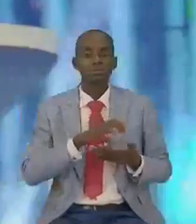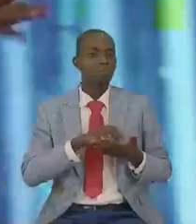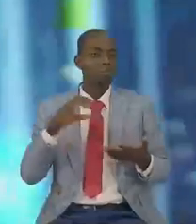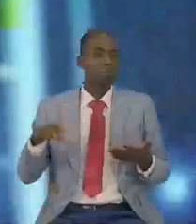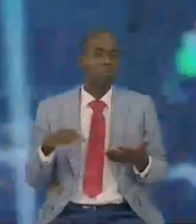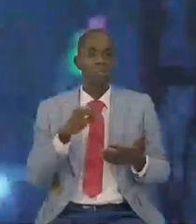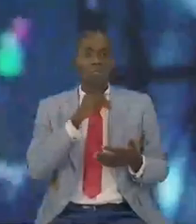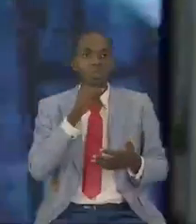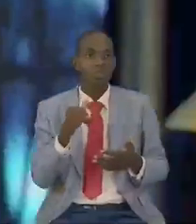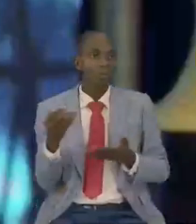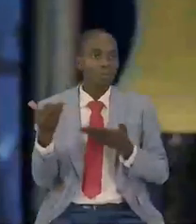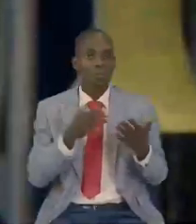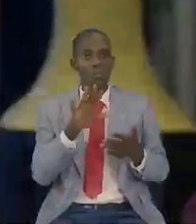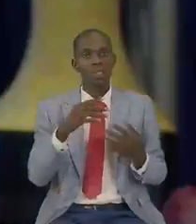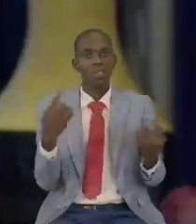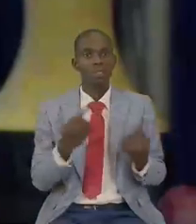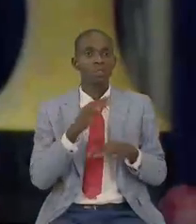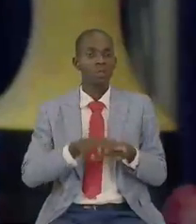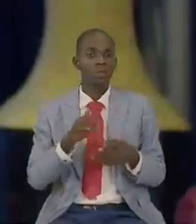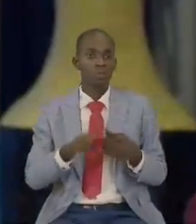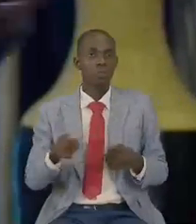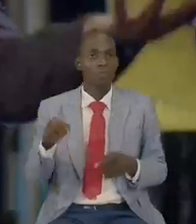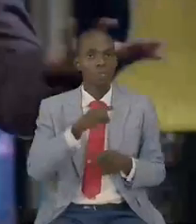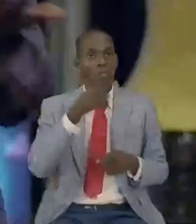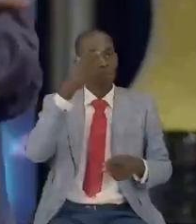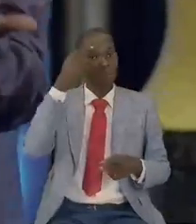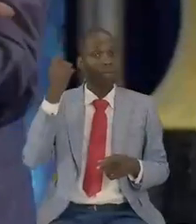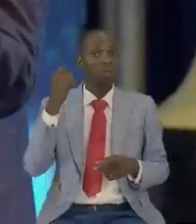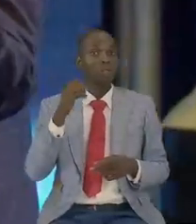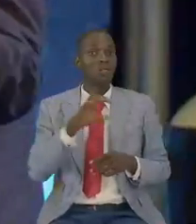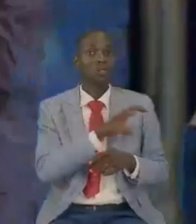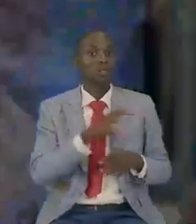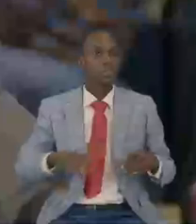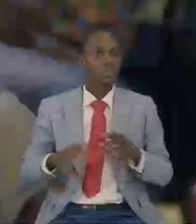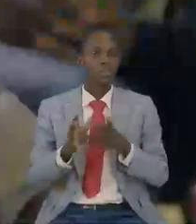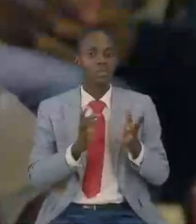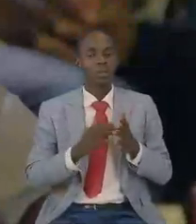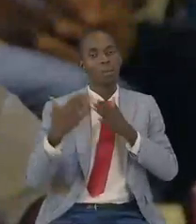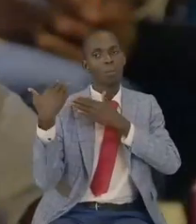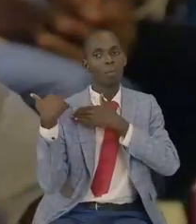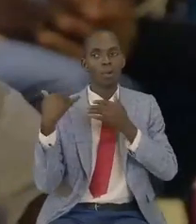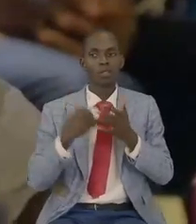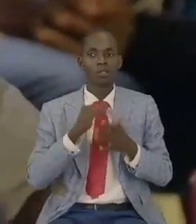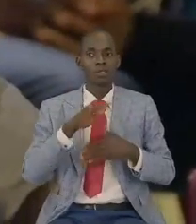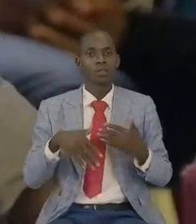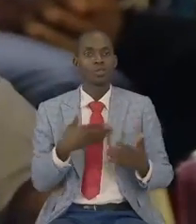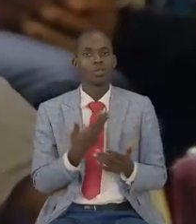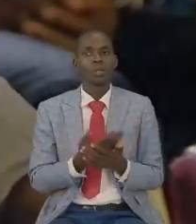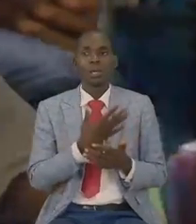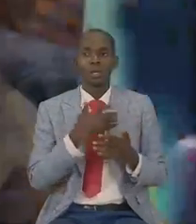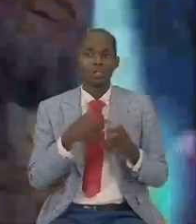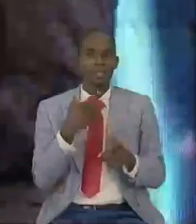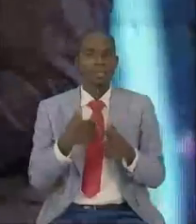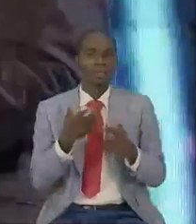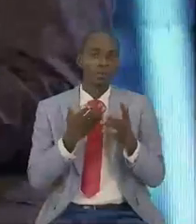offense. Et pourquoi? Parce que Jésus a tout porté, maintenant à travers lui,